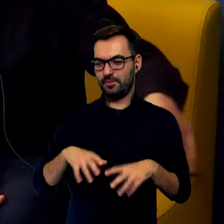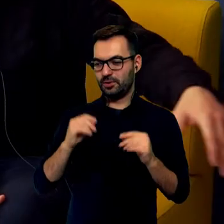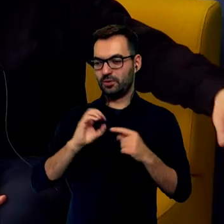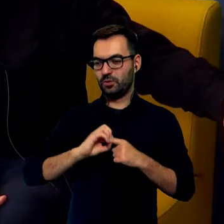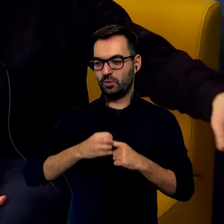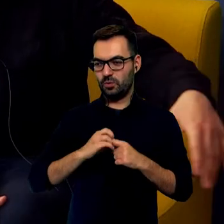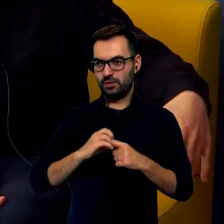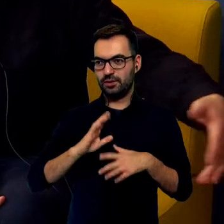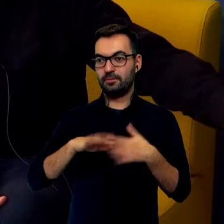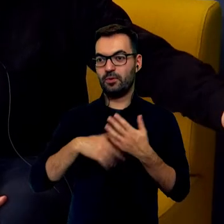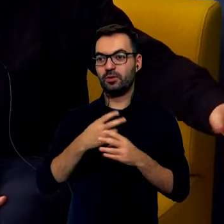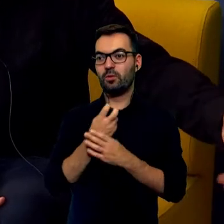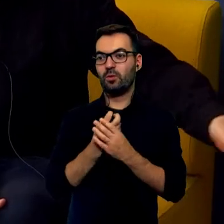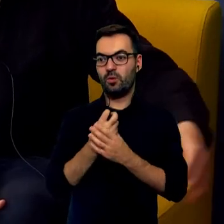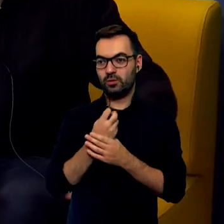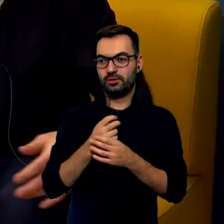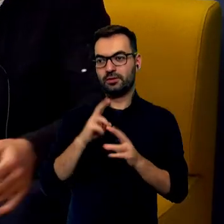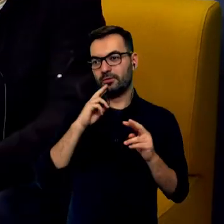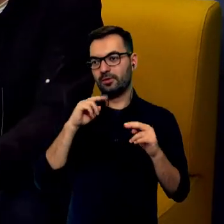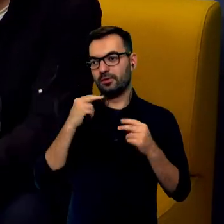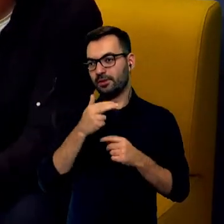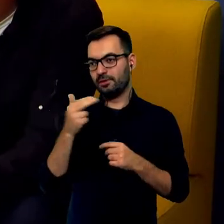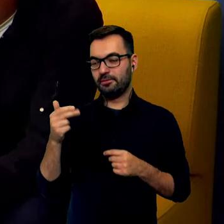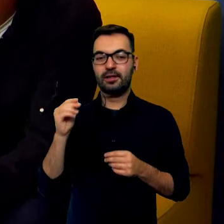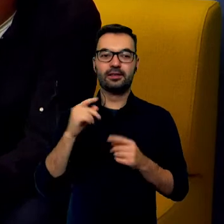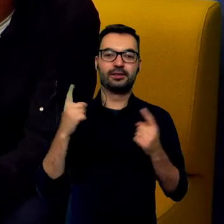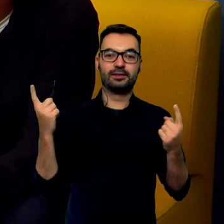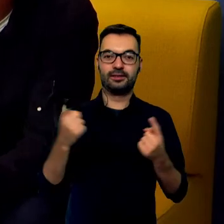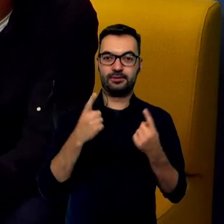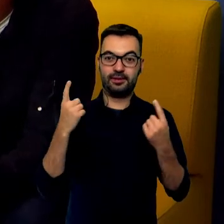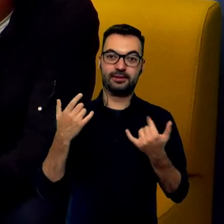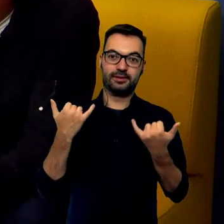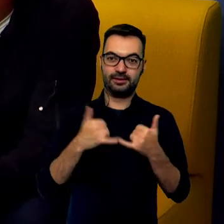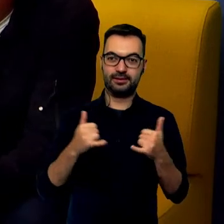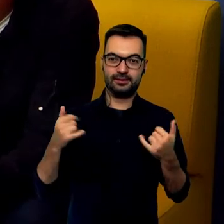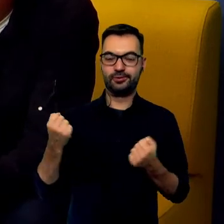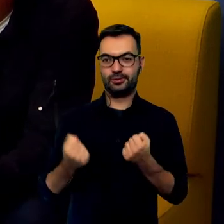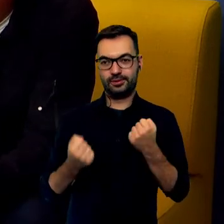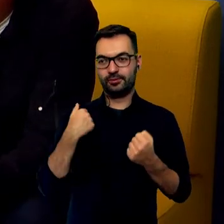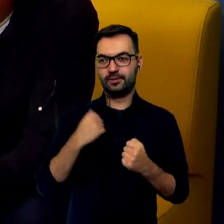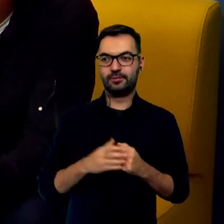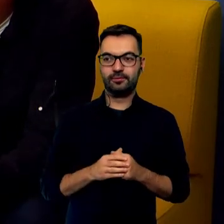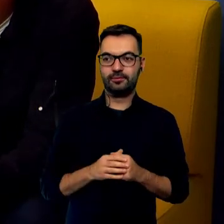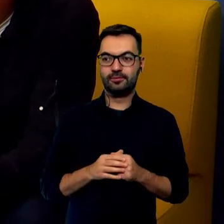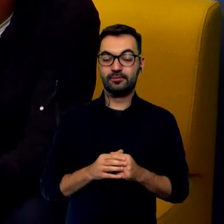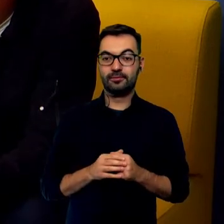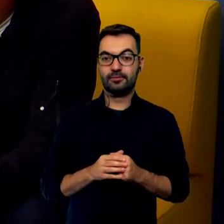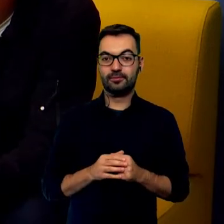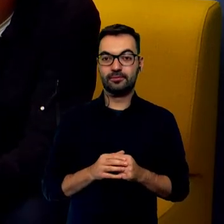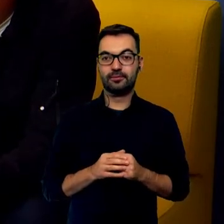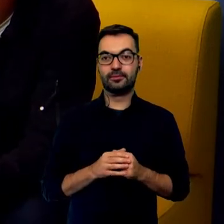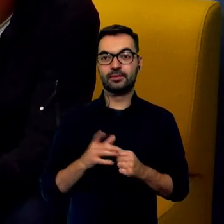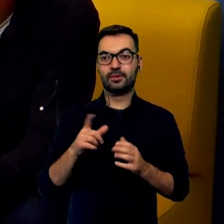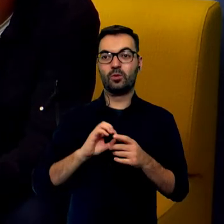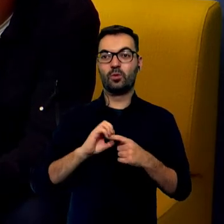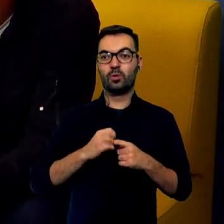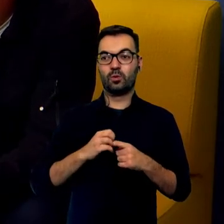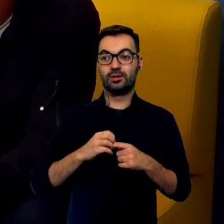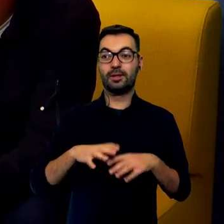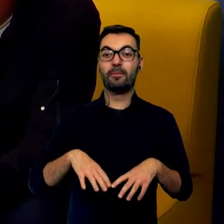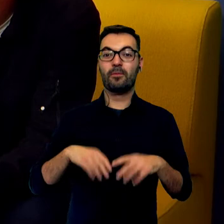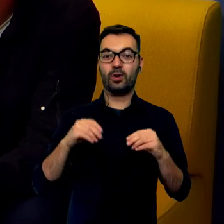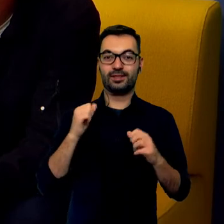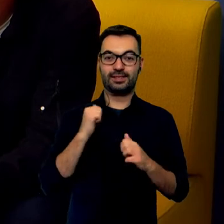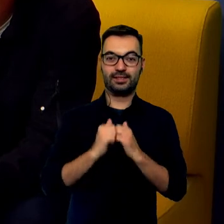początku grudnia, a później w lutym wróciliśmy do tematu. Tak, ale też okoliczności przyrody były dosyć trudne, bo jak sobie zdamy sprawę, że to był grudzień,